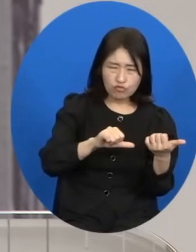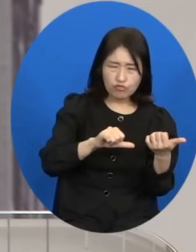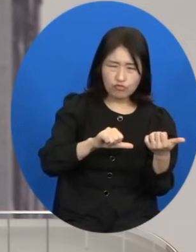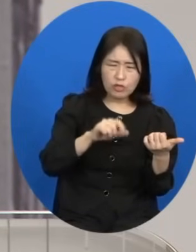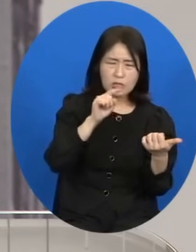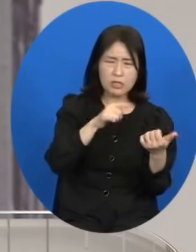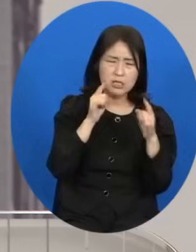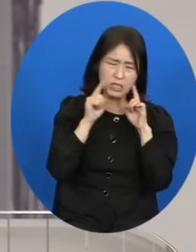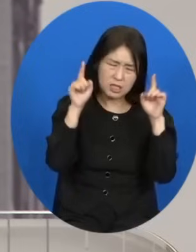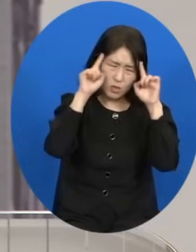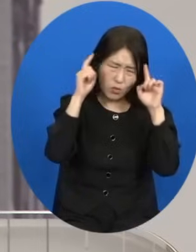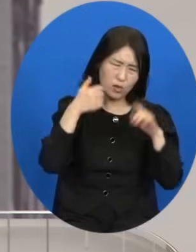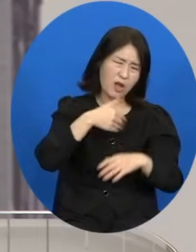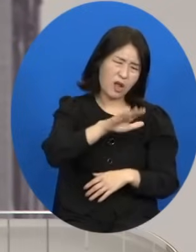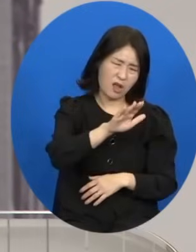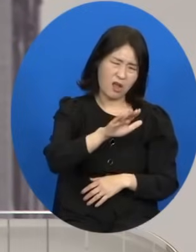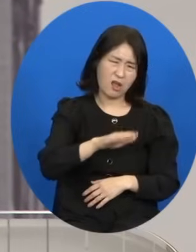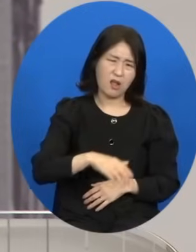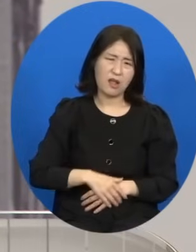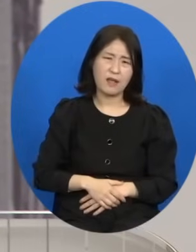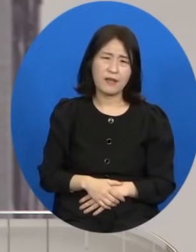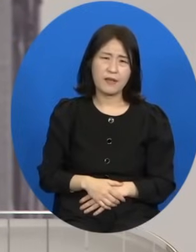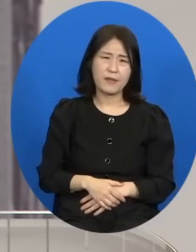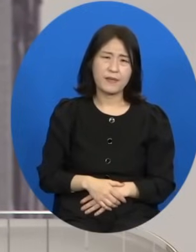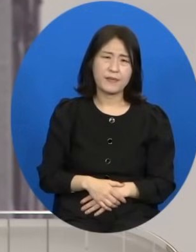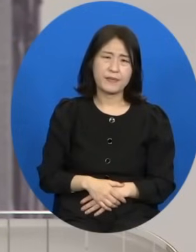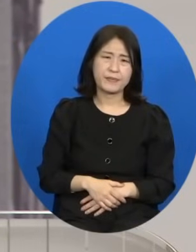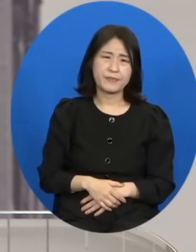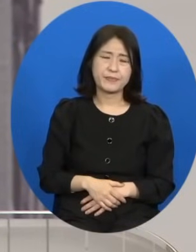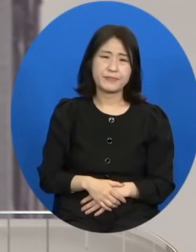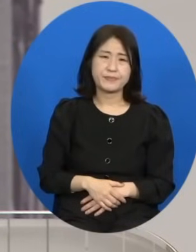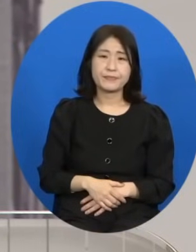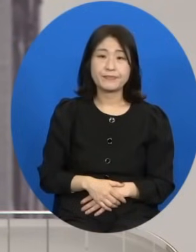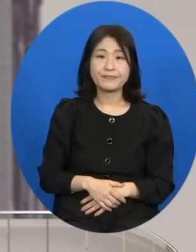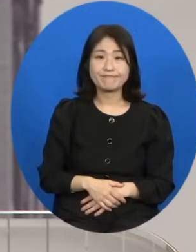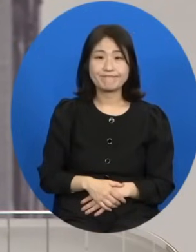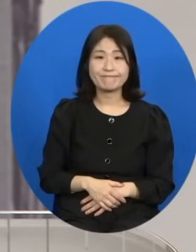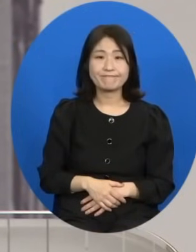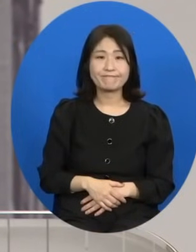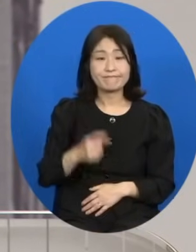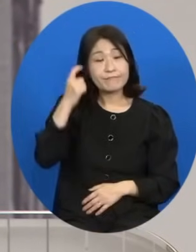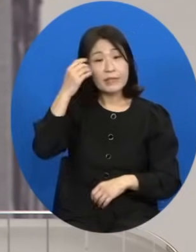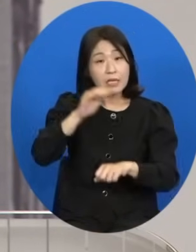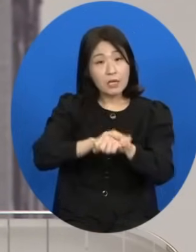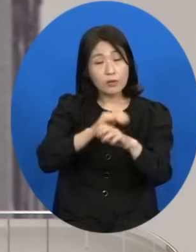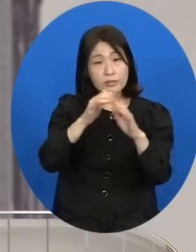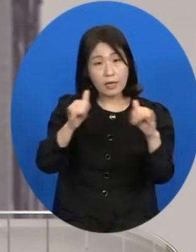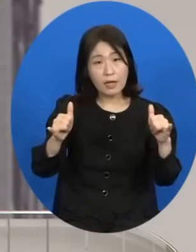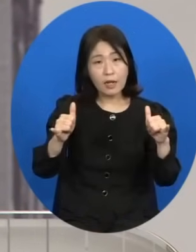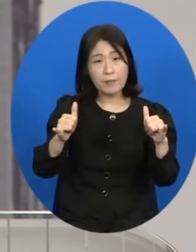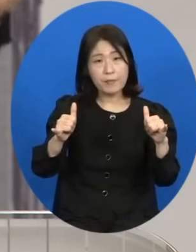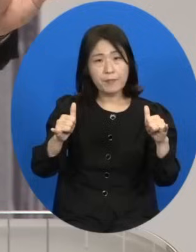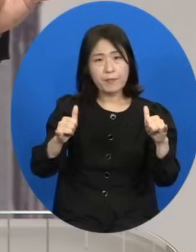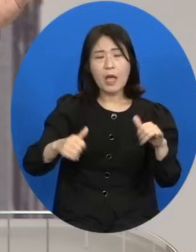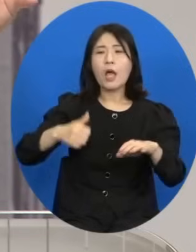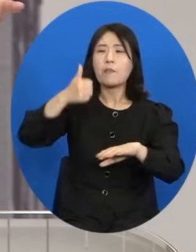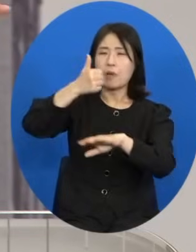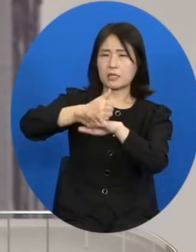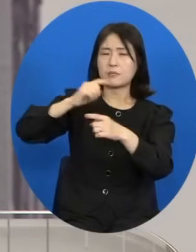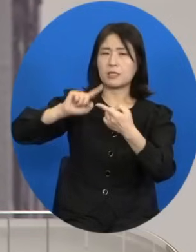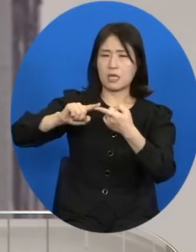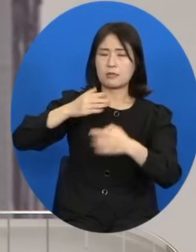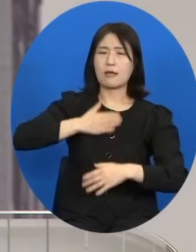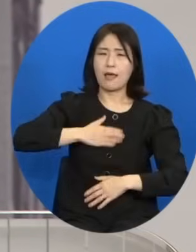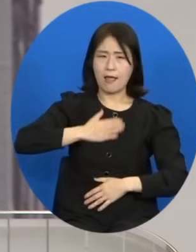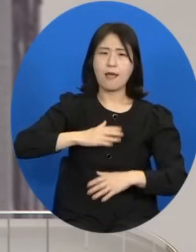거예요이 얼마나 비참한 말로 있니까 제론 자는 끝을 보는 자 그들에게는 포장된 복이